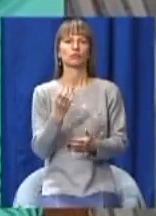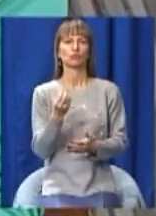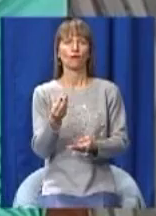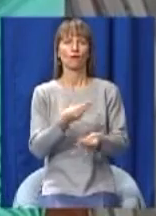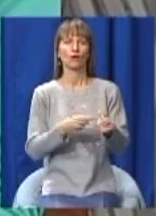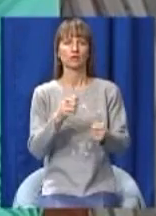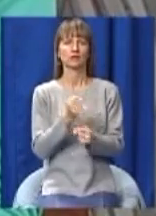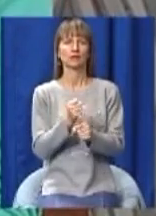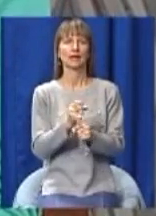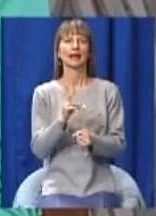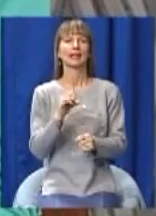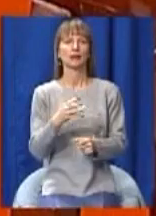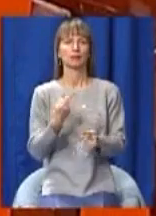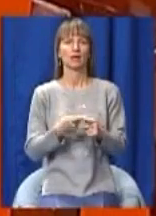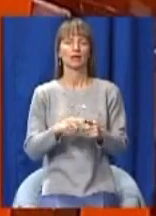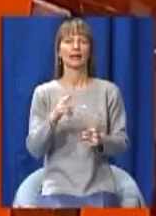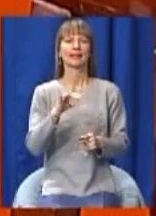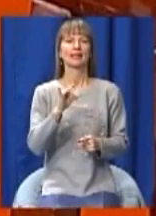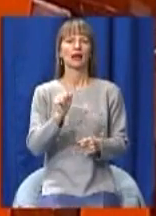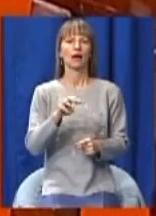ты проводила украинцы к diamante